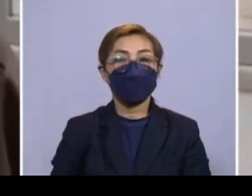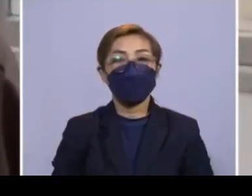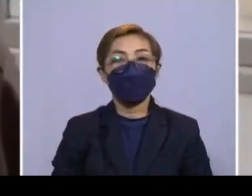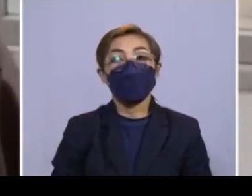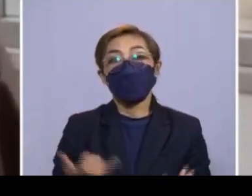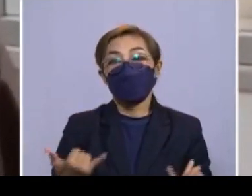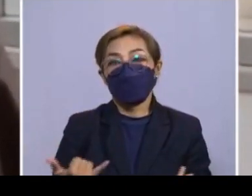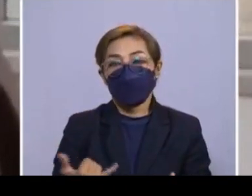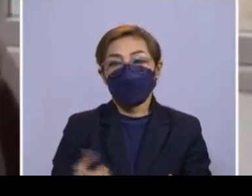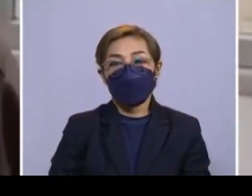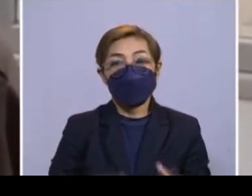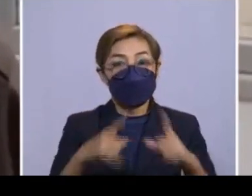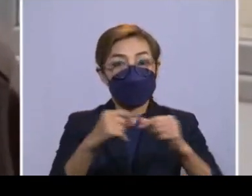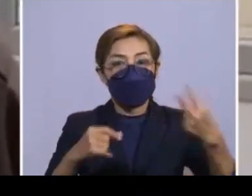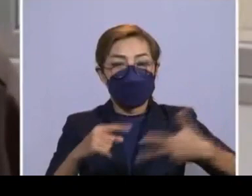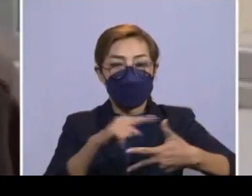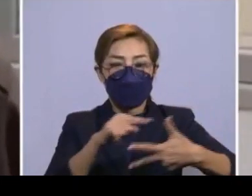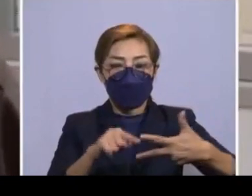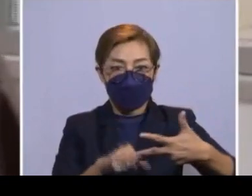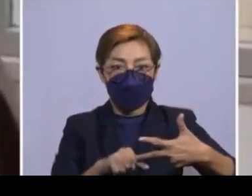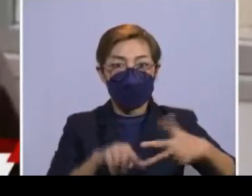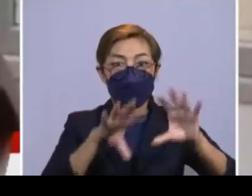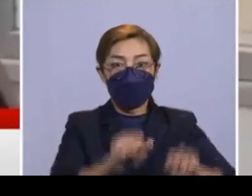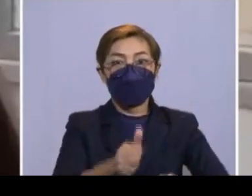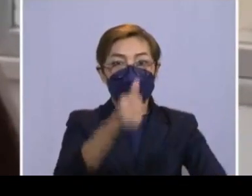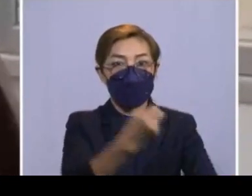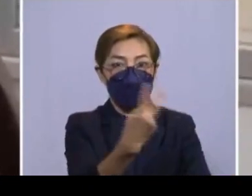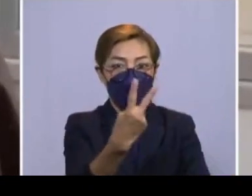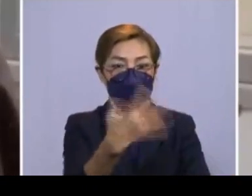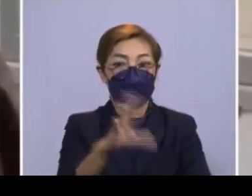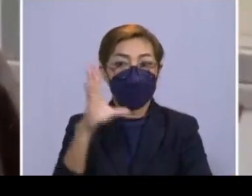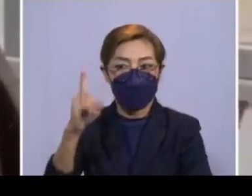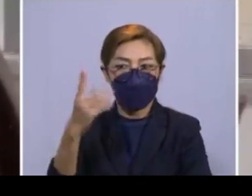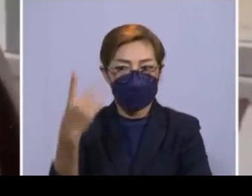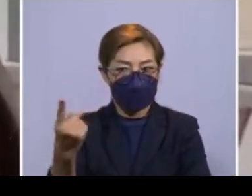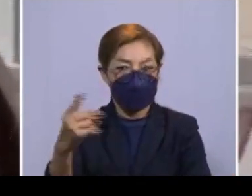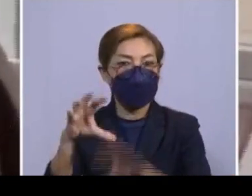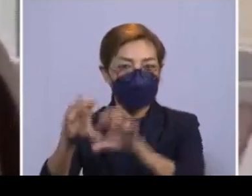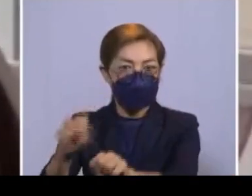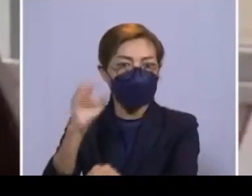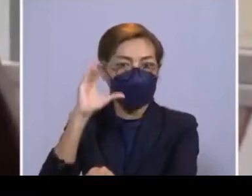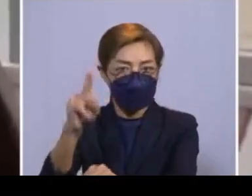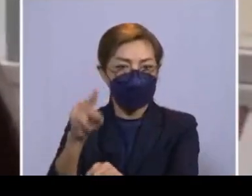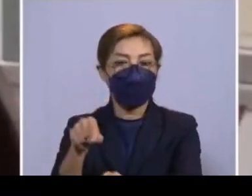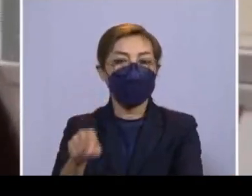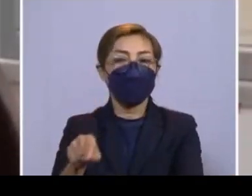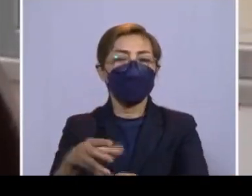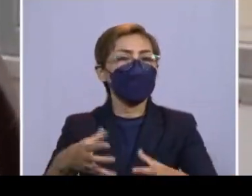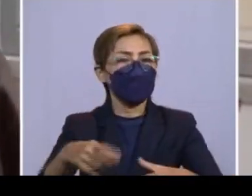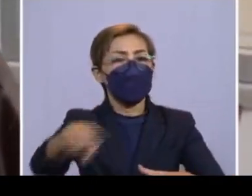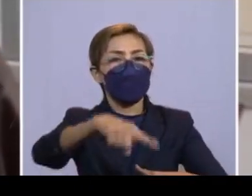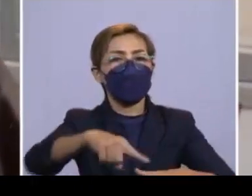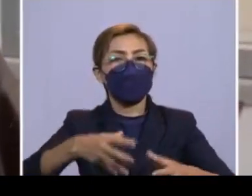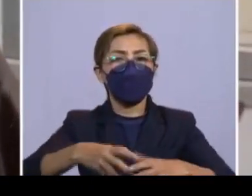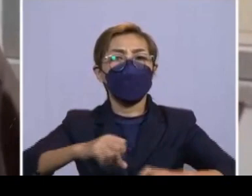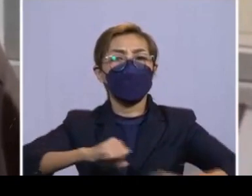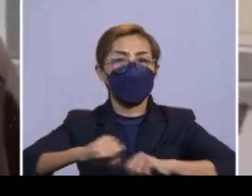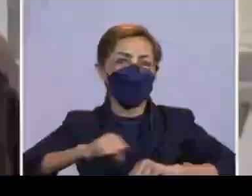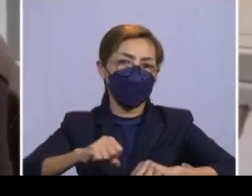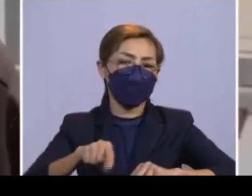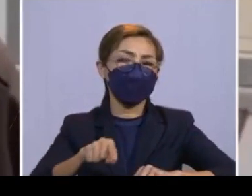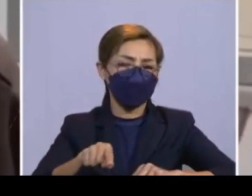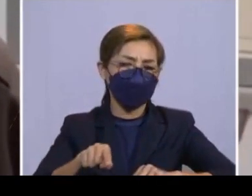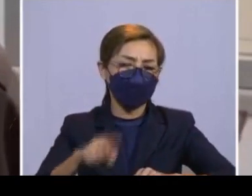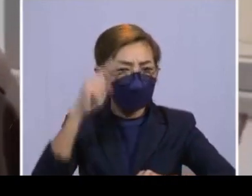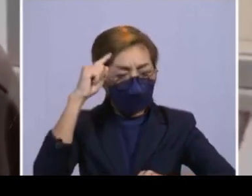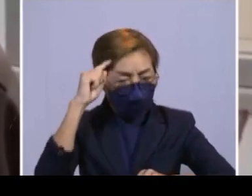ตอนนี้มีอยู่3เคสซึ่งเราจับมาแล้ว2แล้วก็พรุ่งนี้จับอีก1ครับก็เป็นกลุ่มวัยรุ่นซึ่งก็ยังไงก็ต้องมีม